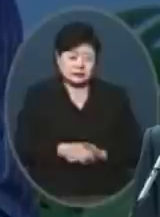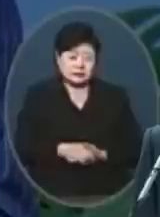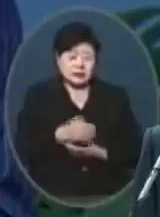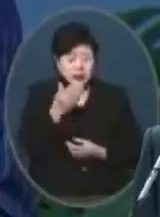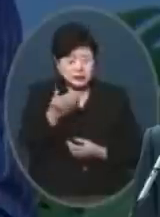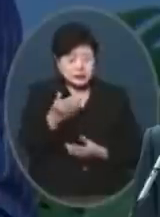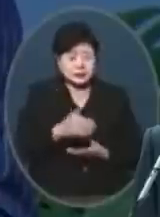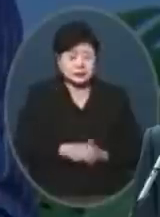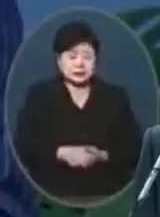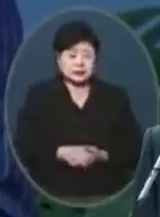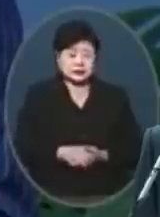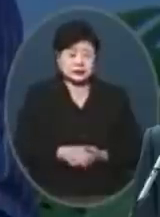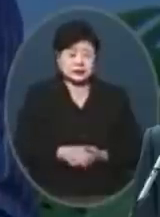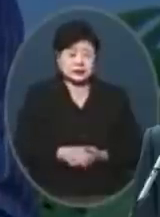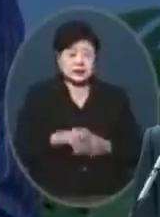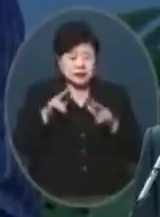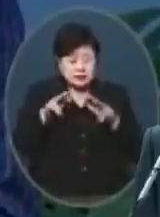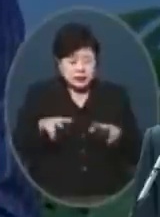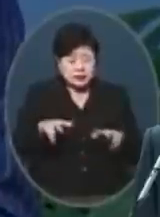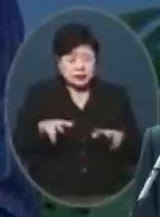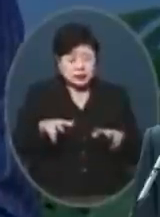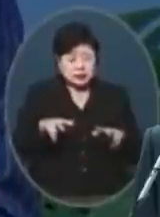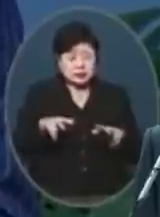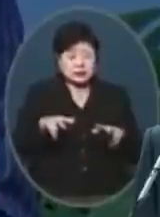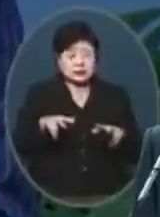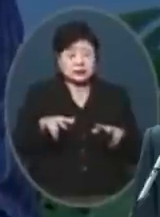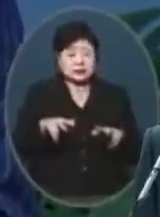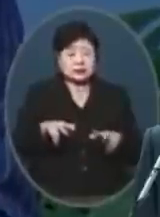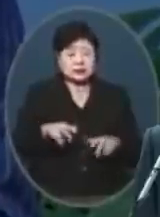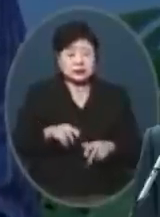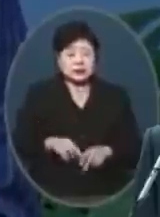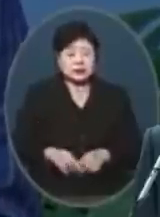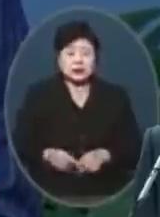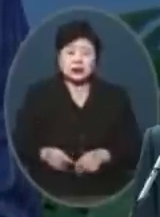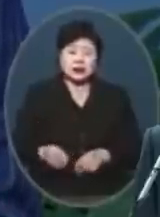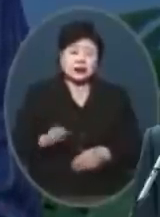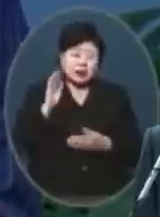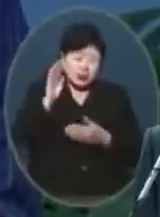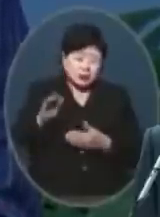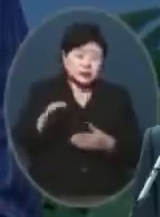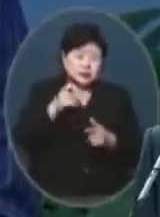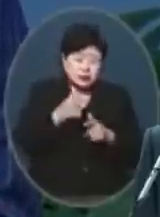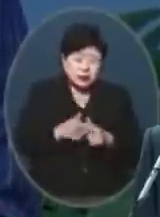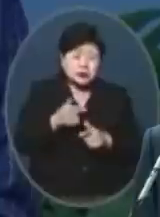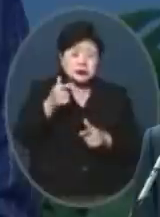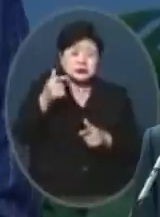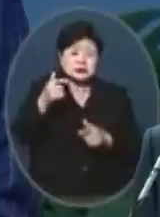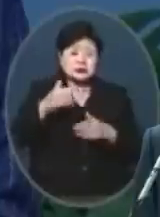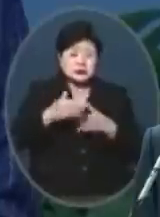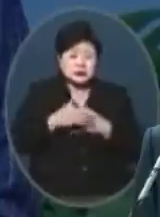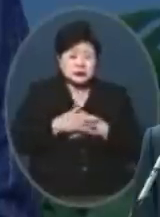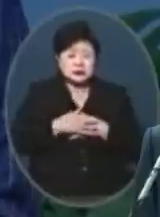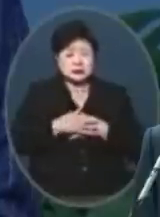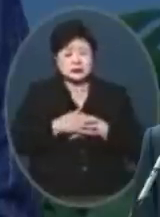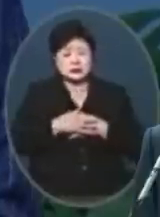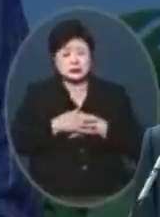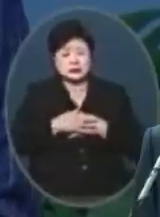여러분, 이제도 저 죄도 우리가 지은 것 다 예수님이 내가 지었다고